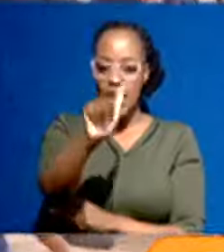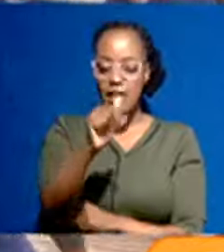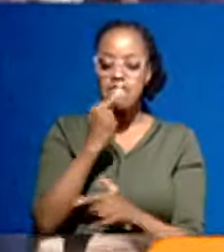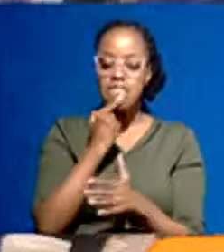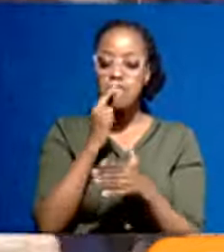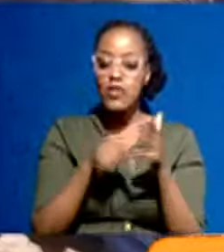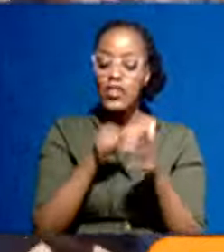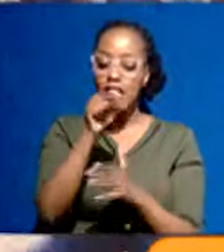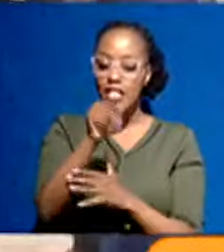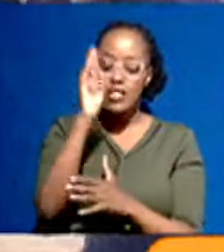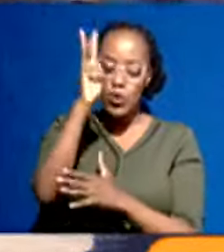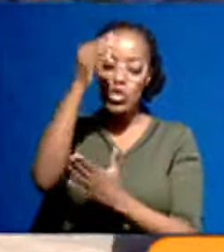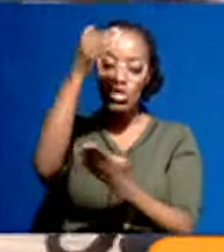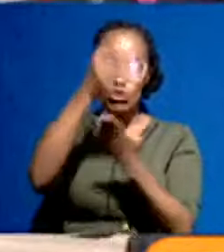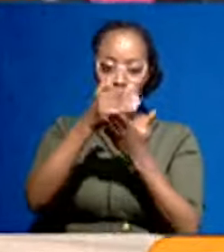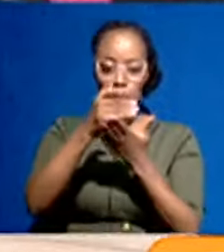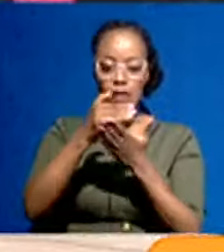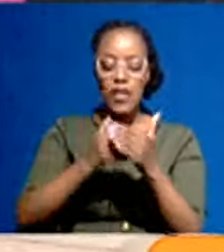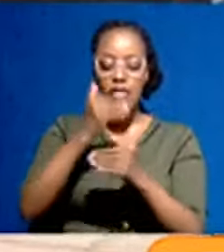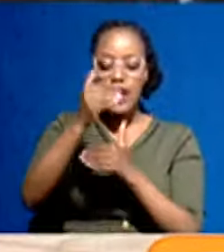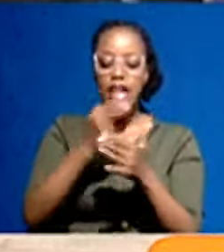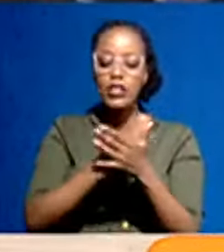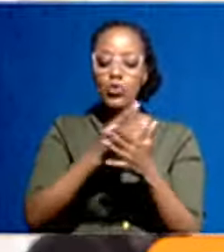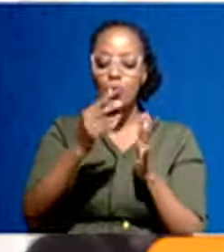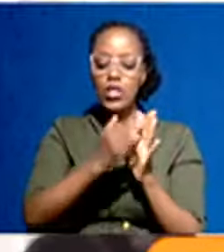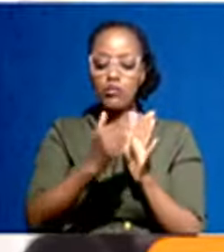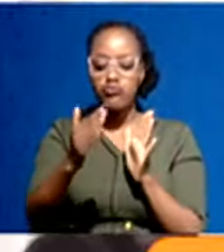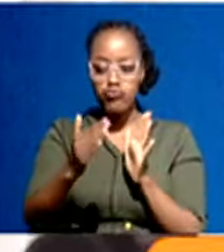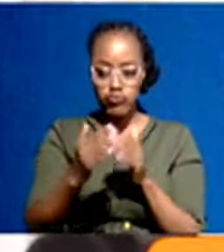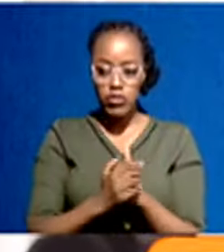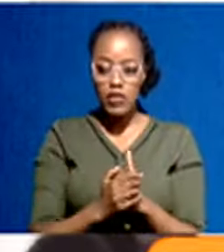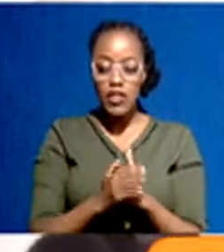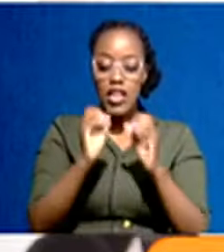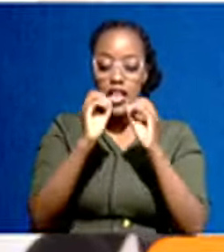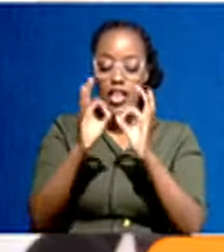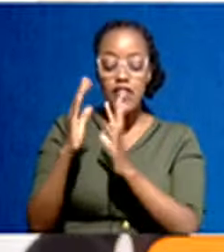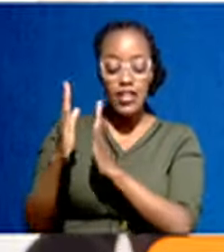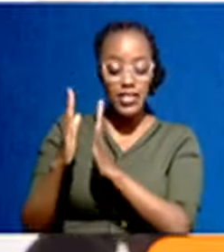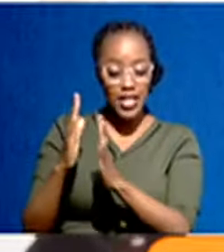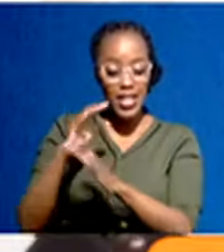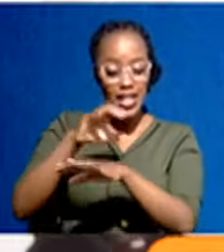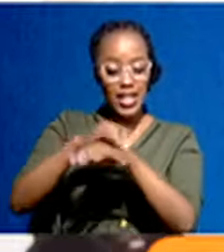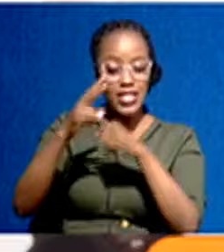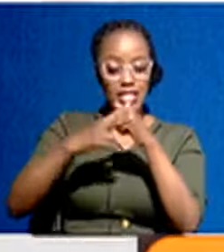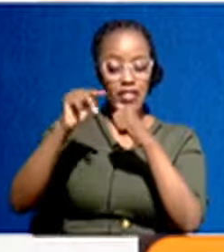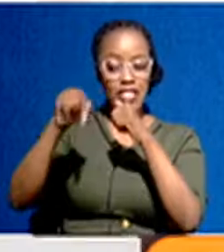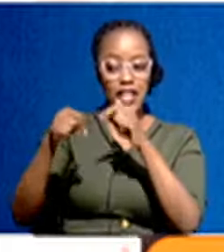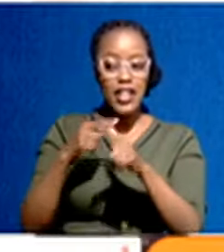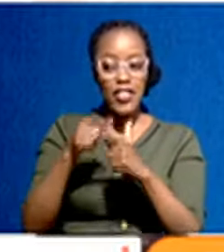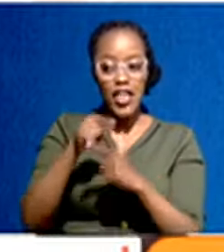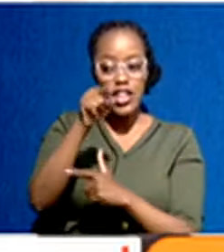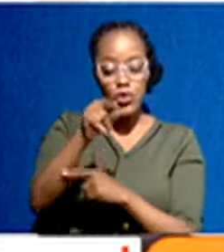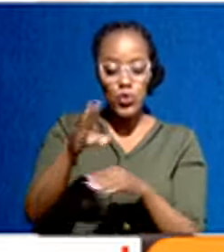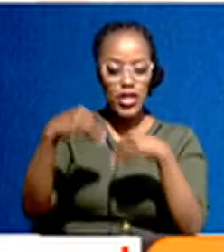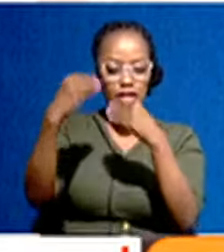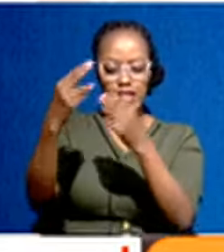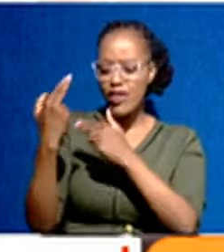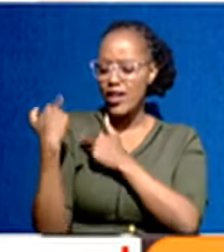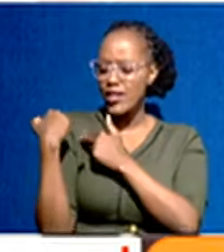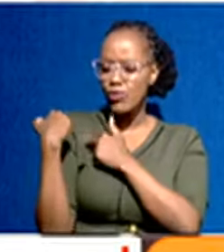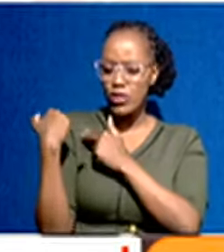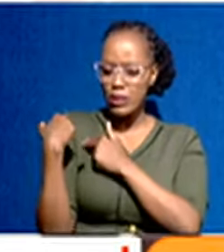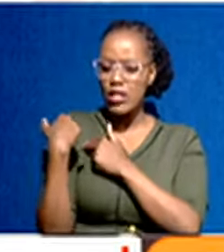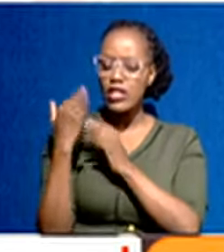ikisema hilo litakoma katika wiki mbili zijazo. Give a guard 7,000 shillings and you entrust them to